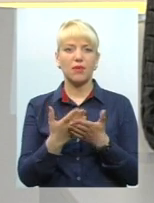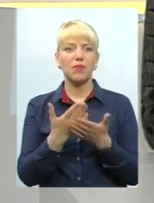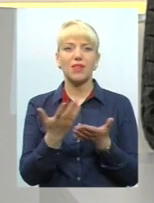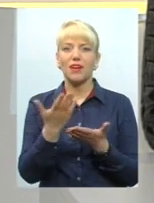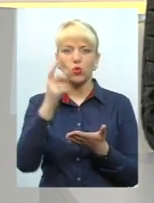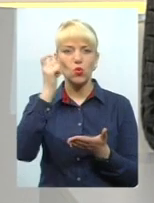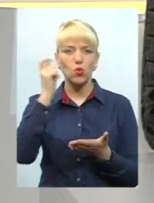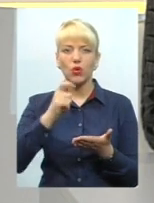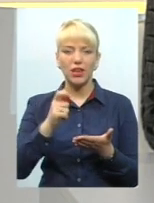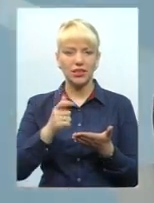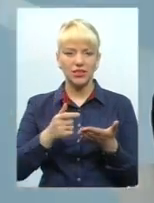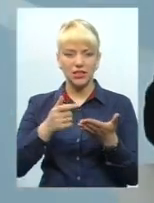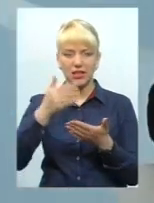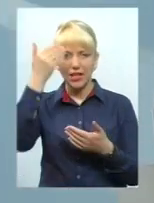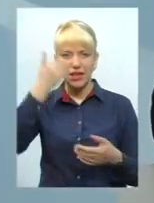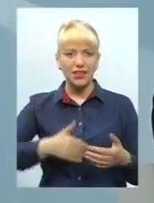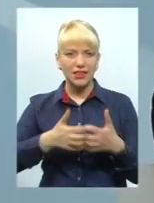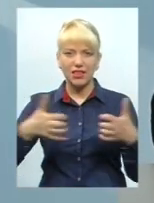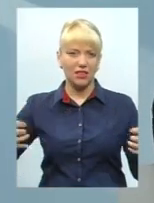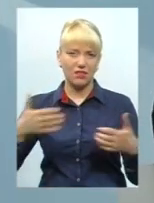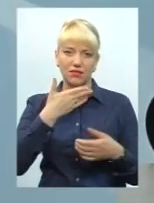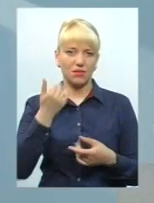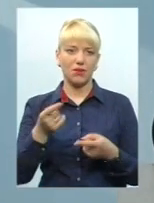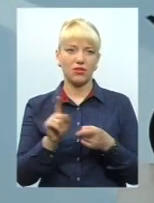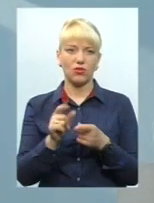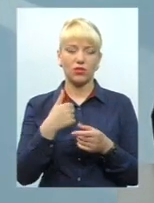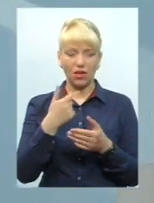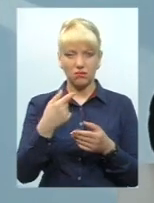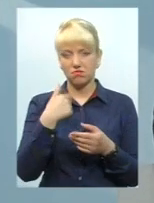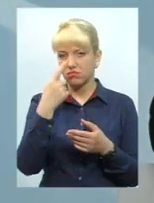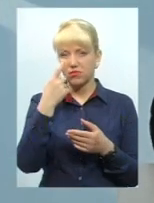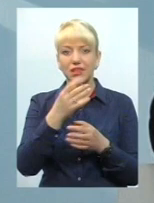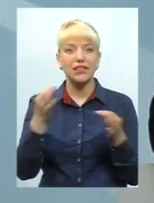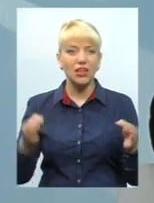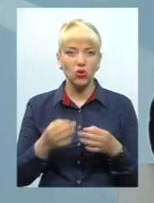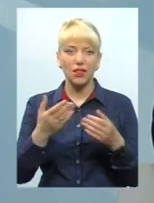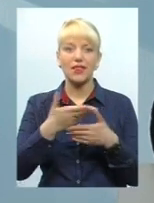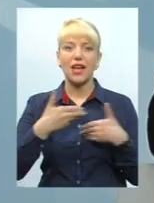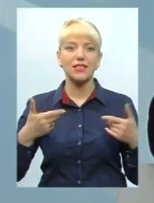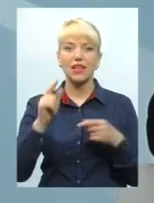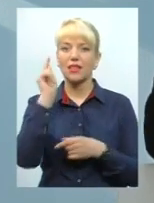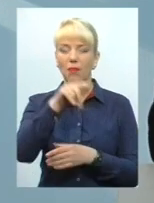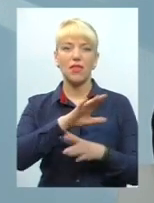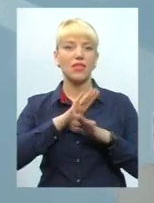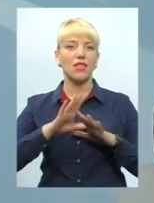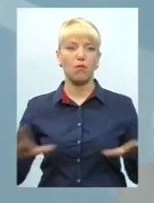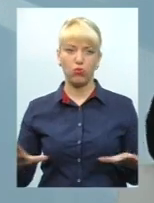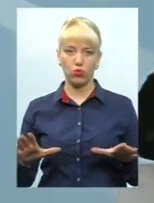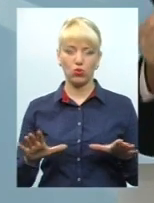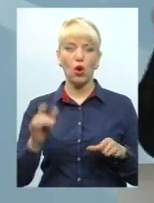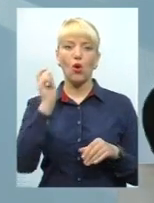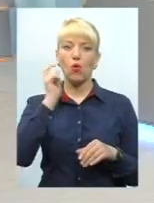українського політичного діяча, дайте мені знати, я зміню свою думку про це. Не було нас там, не було там